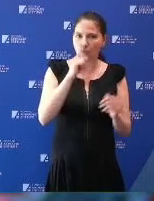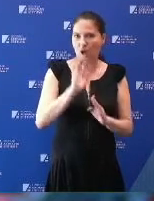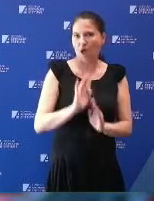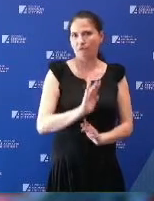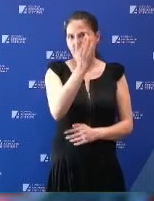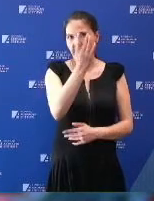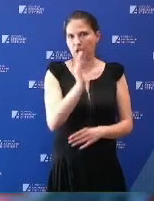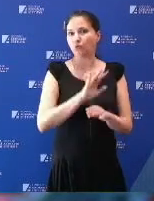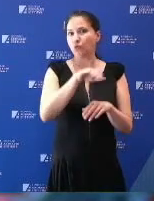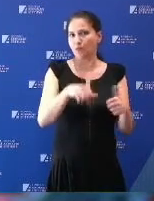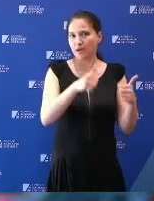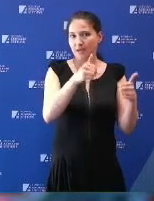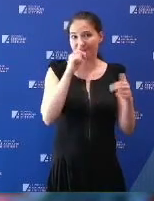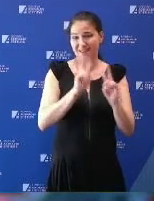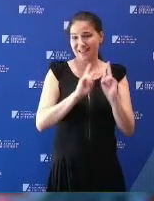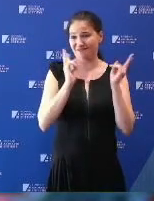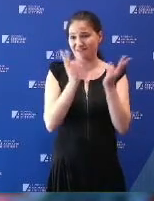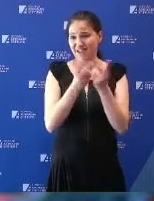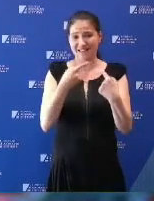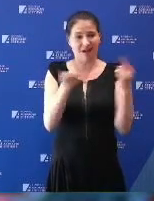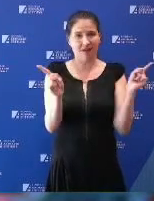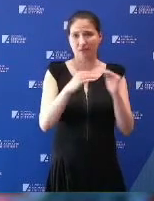können, wenn der Rest der Welt es auch tut.